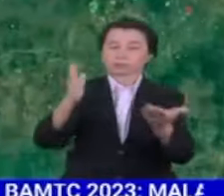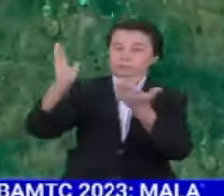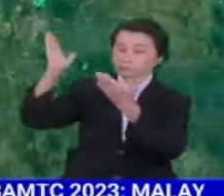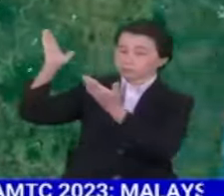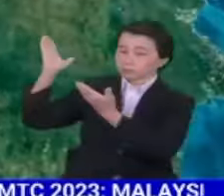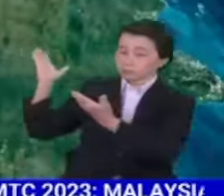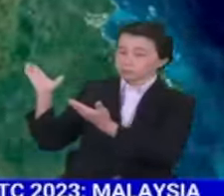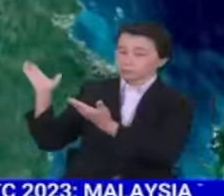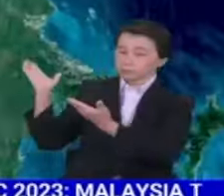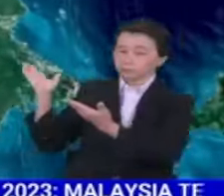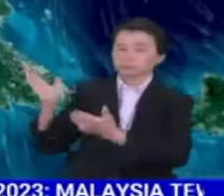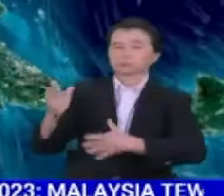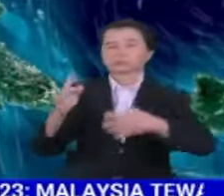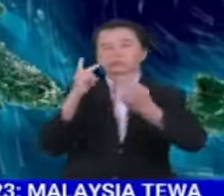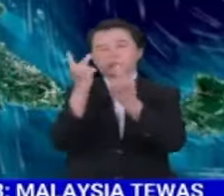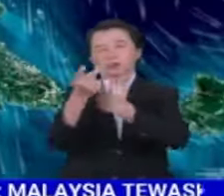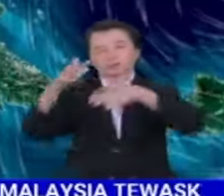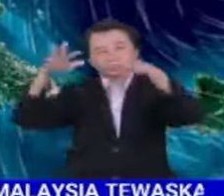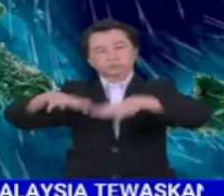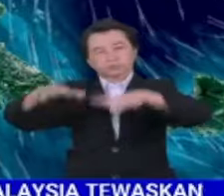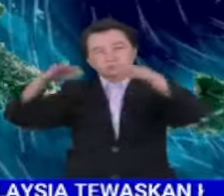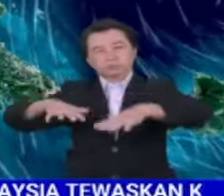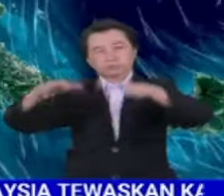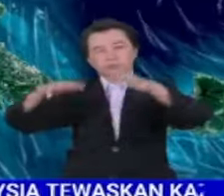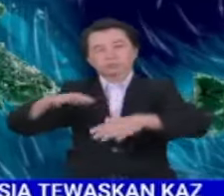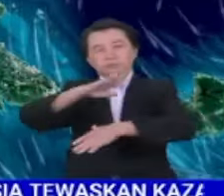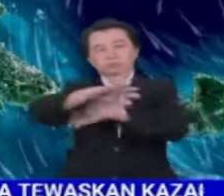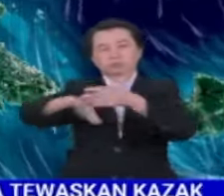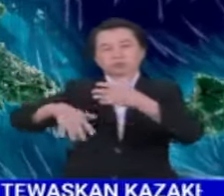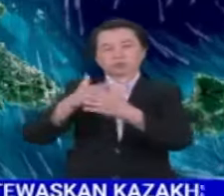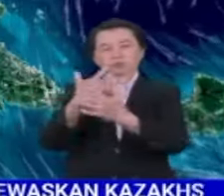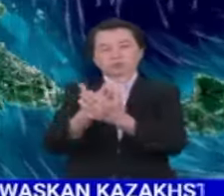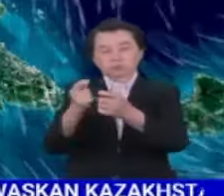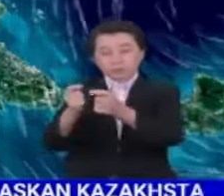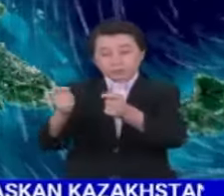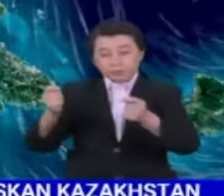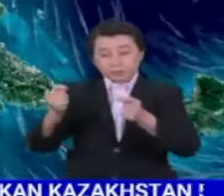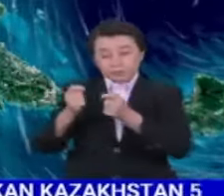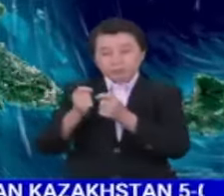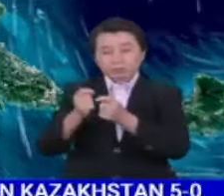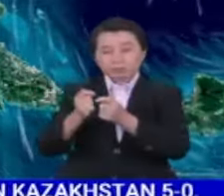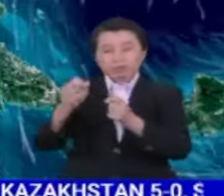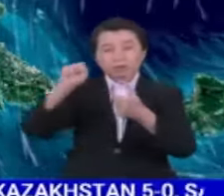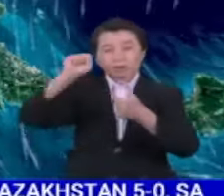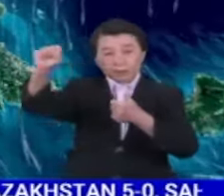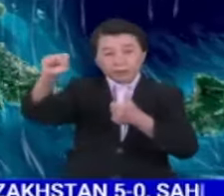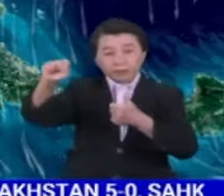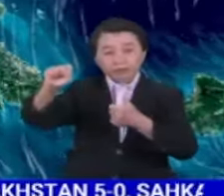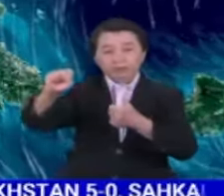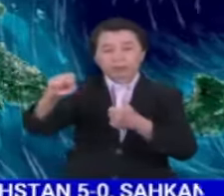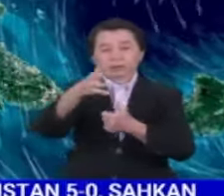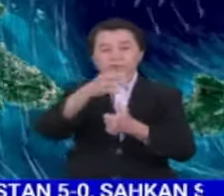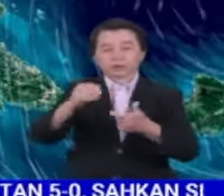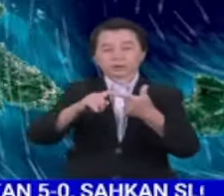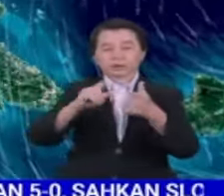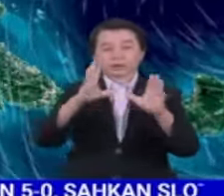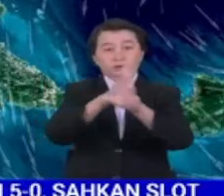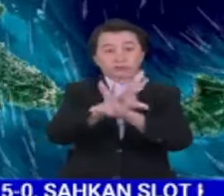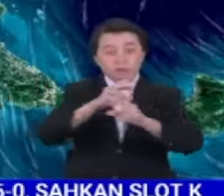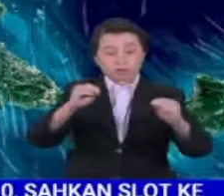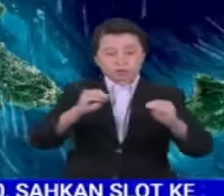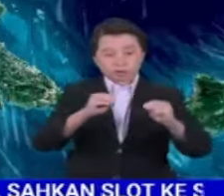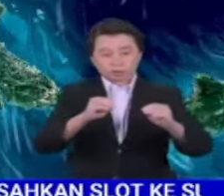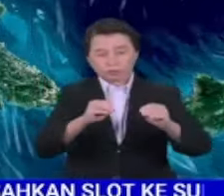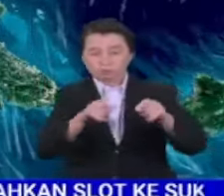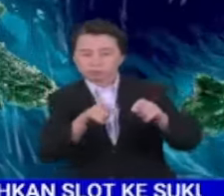cuaca adalah lembah di hampir ke semua tempat melibatkan Sabah amanah karena di Serawak lebih